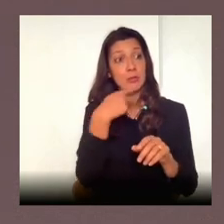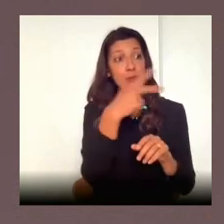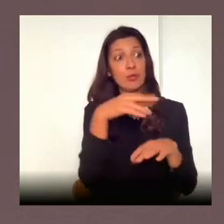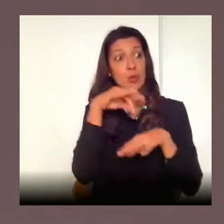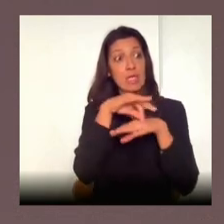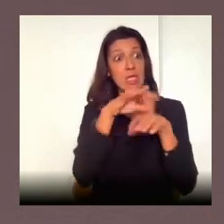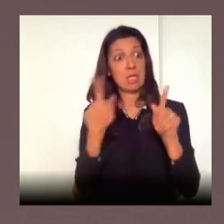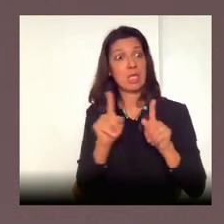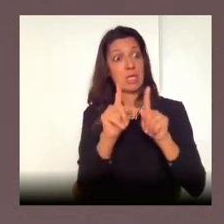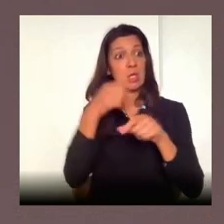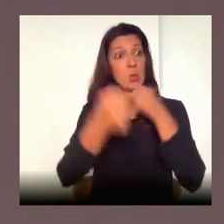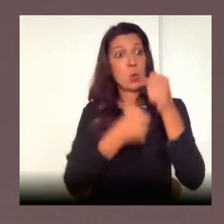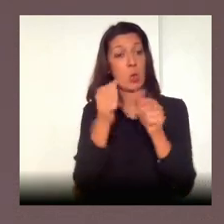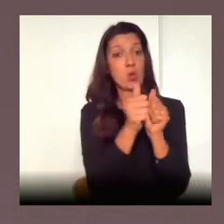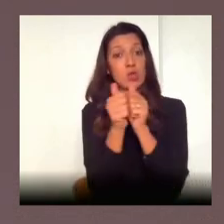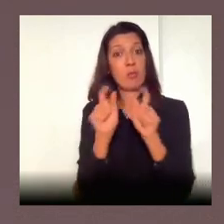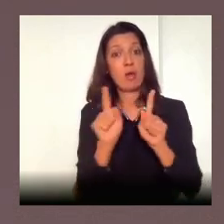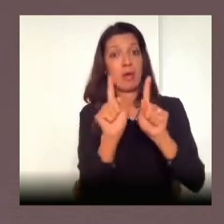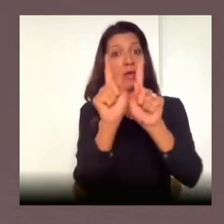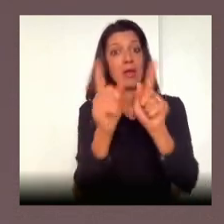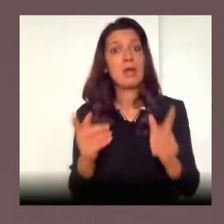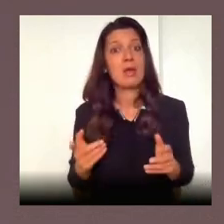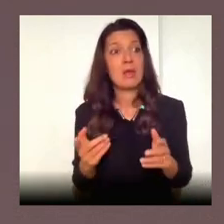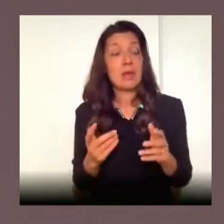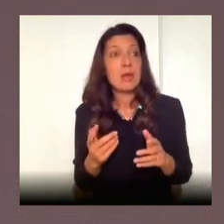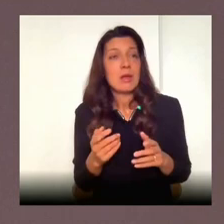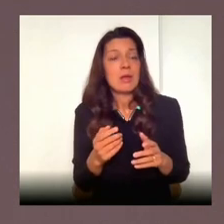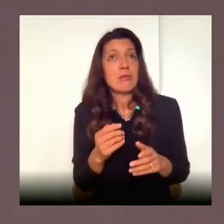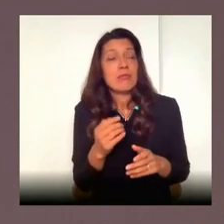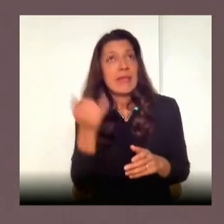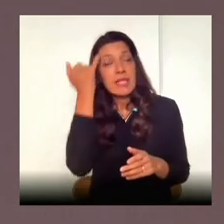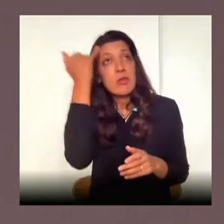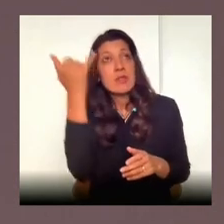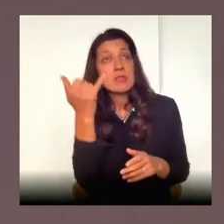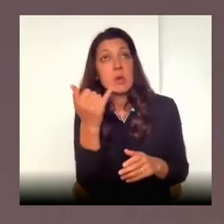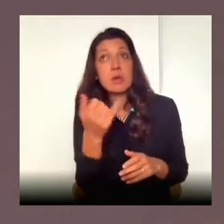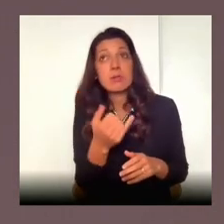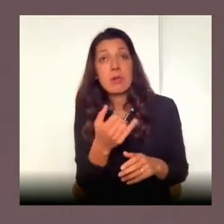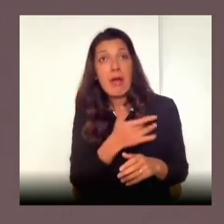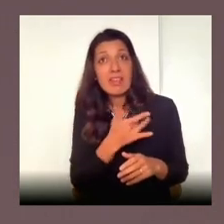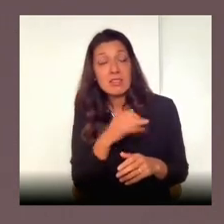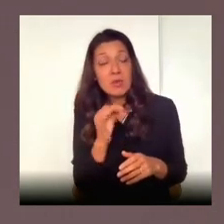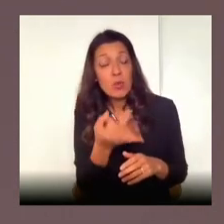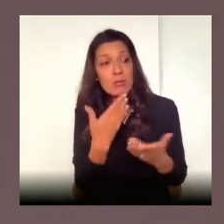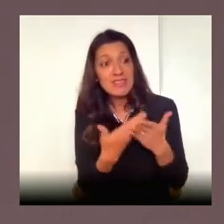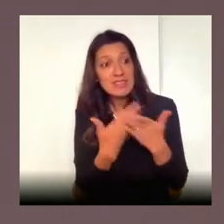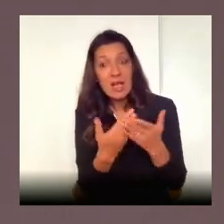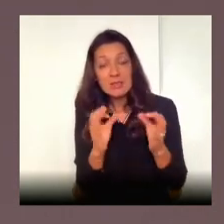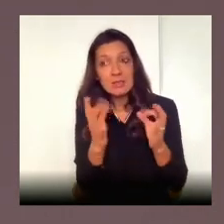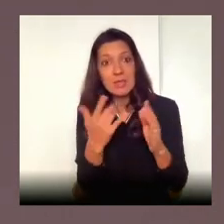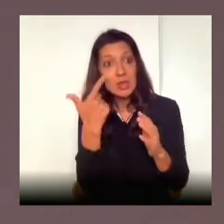pas sûr que l'innovation soit intéressante. C'est bien de mêler deux sportifs, parce que le guide est un sportif